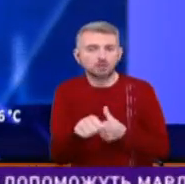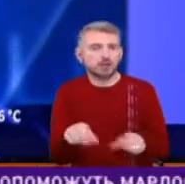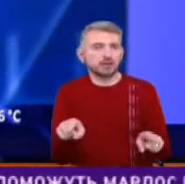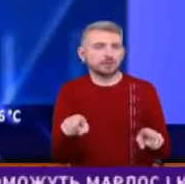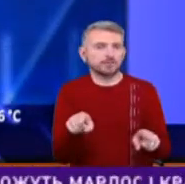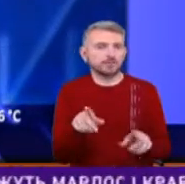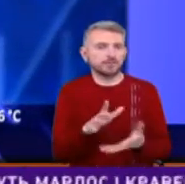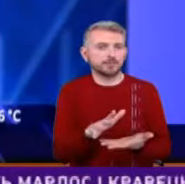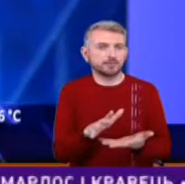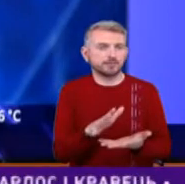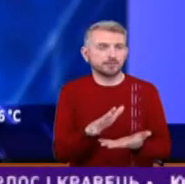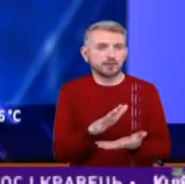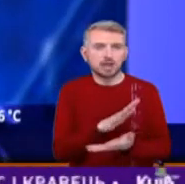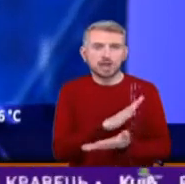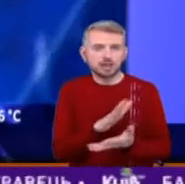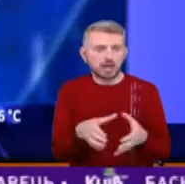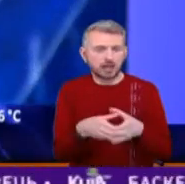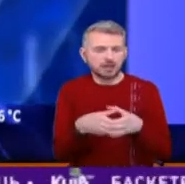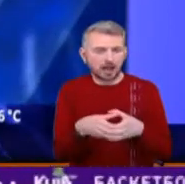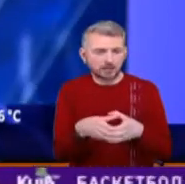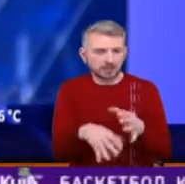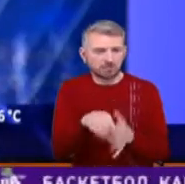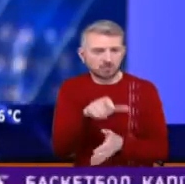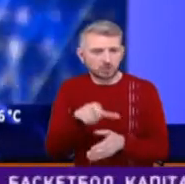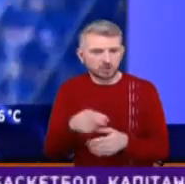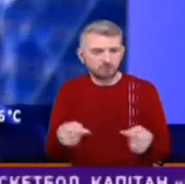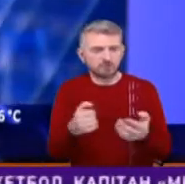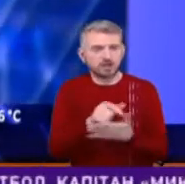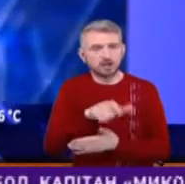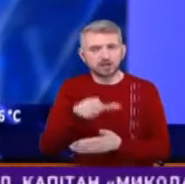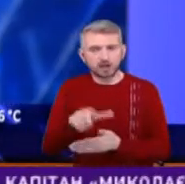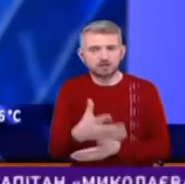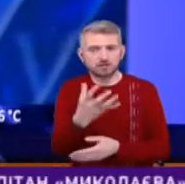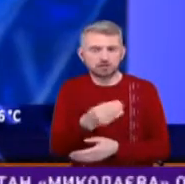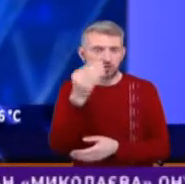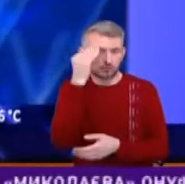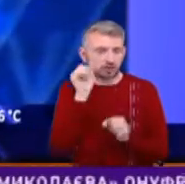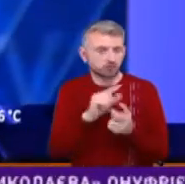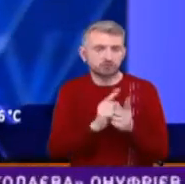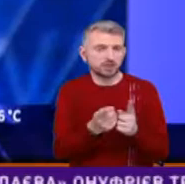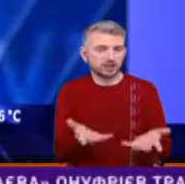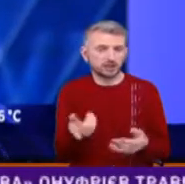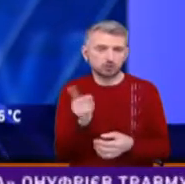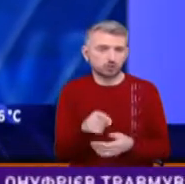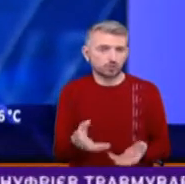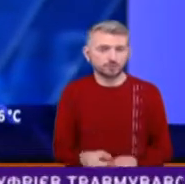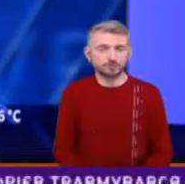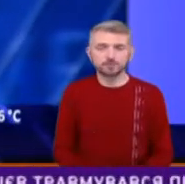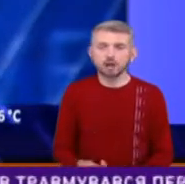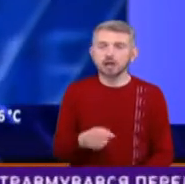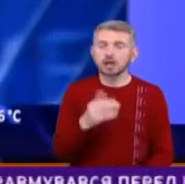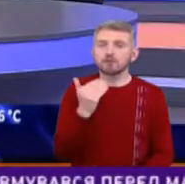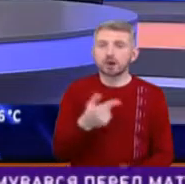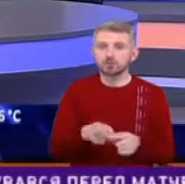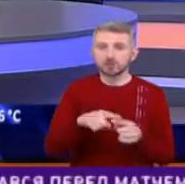не ядерних, скажімо так, виборців, певних кандидатів, ще думки можуть змінитися, тому... А для вас у